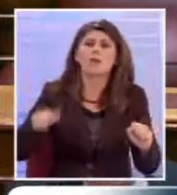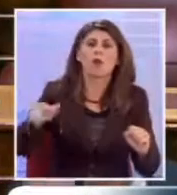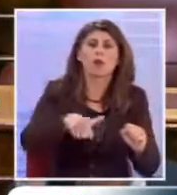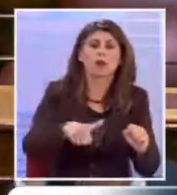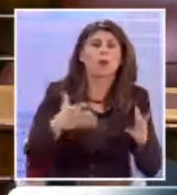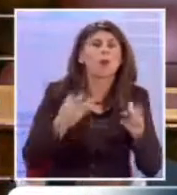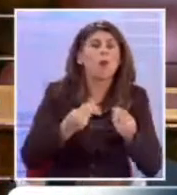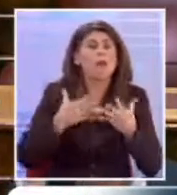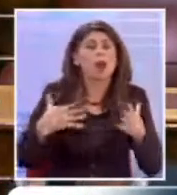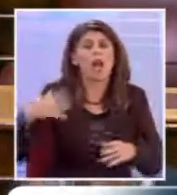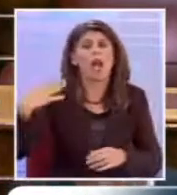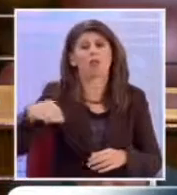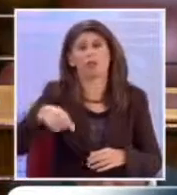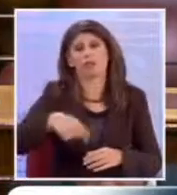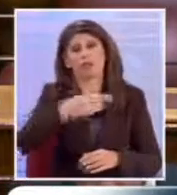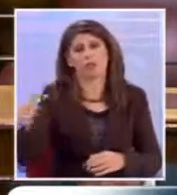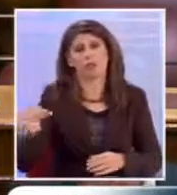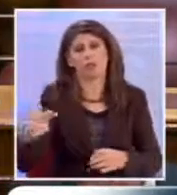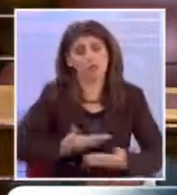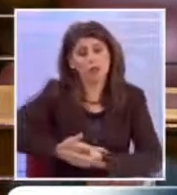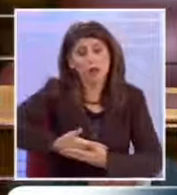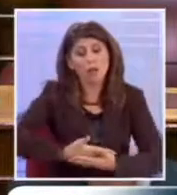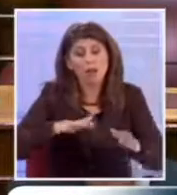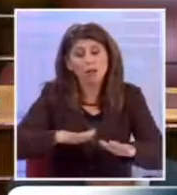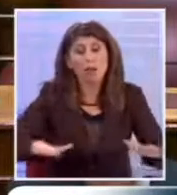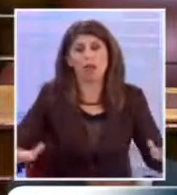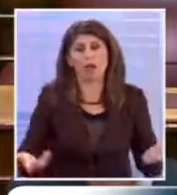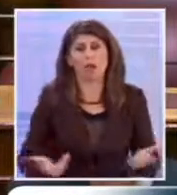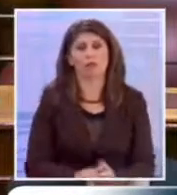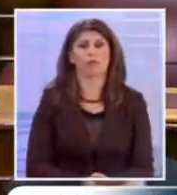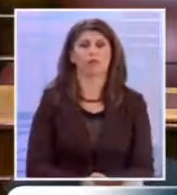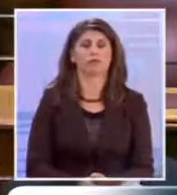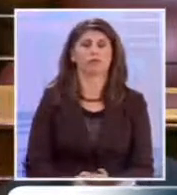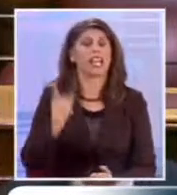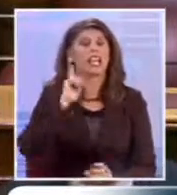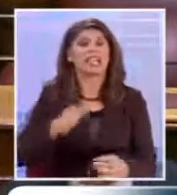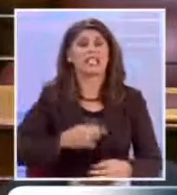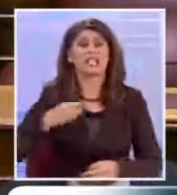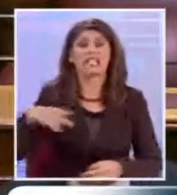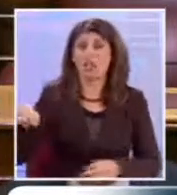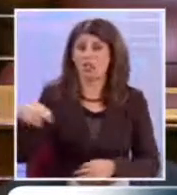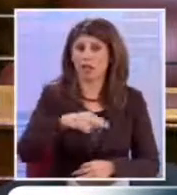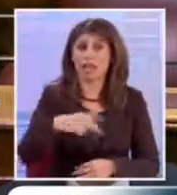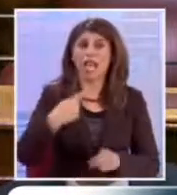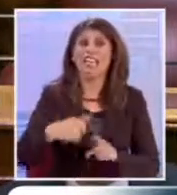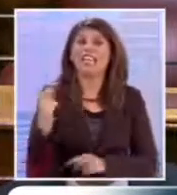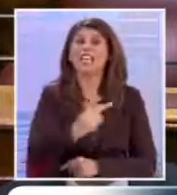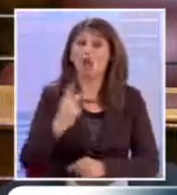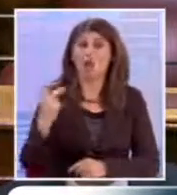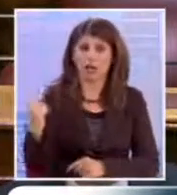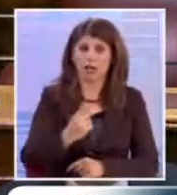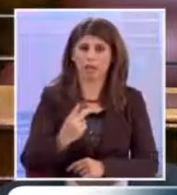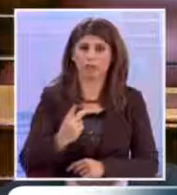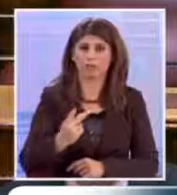ευαισθησία σε αυτά τα ζητήματα. Κυρίες και κύριοι συνάδελφοι, η ελληνική κοινωνία ζει